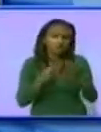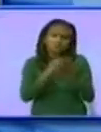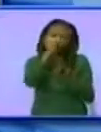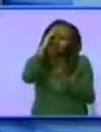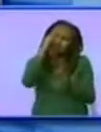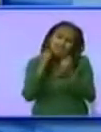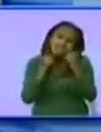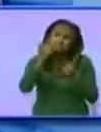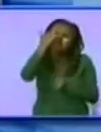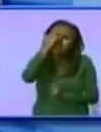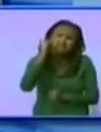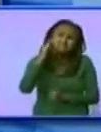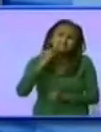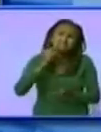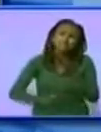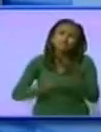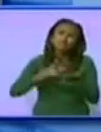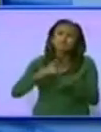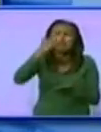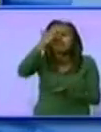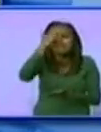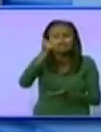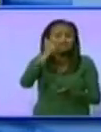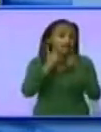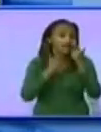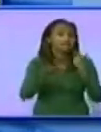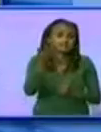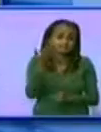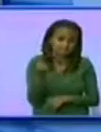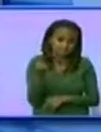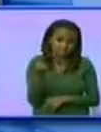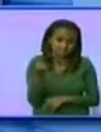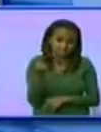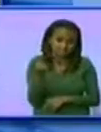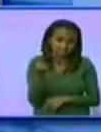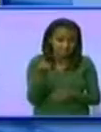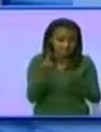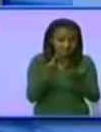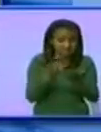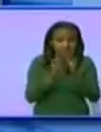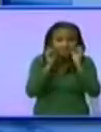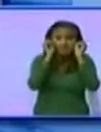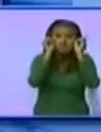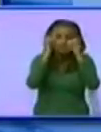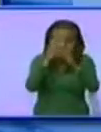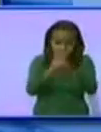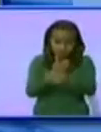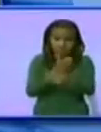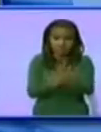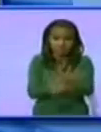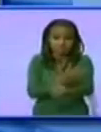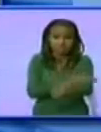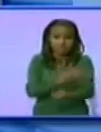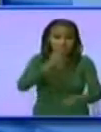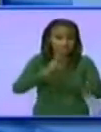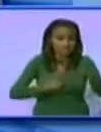አለቅስ ነበር። ለምን ከእንደዚህ አይነት ቤተሰብ ተፈጠሩ እስከ ማለት ደረጃ ማለት ነው። ያ ግንዛቤ እየመጣ በመጣልኝ